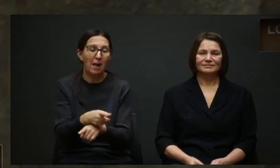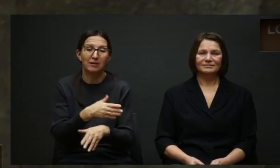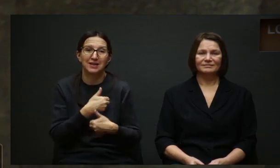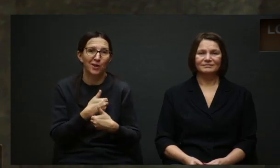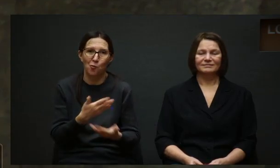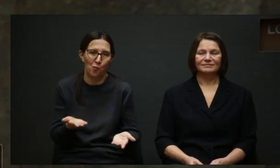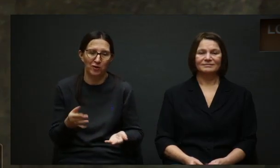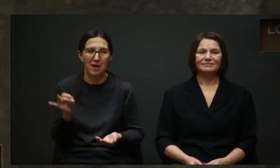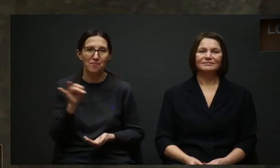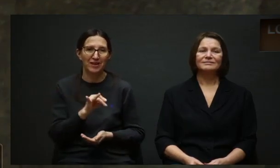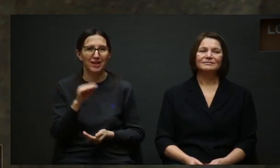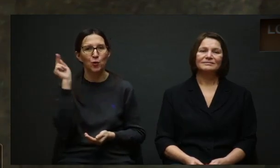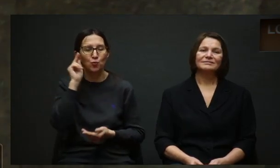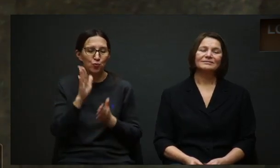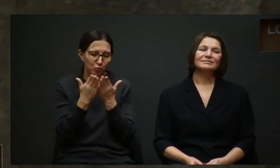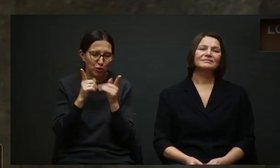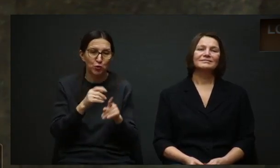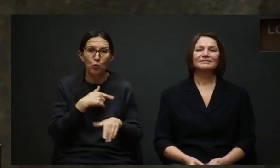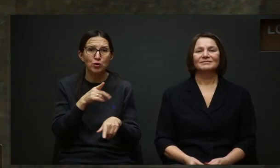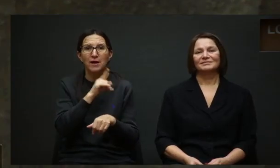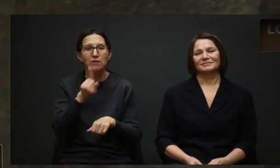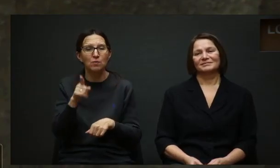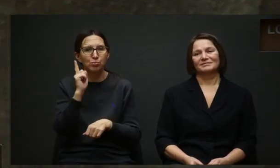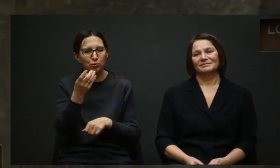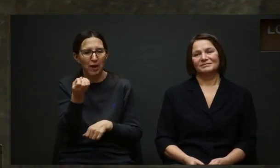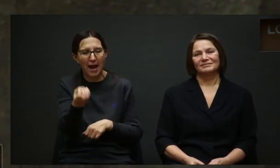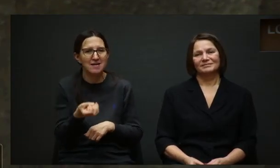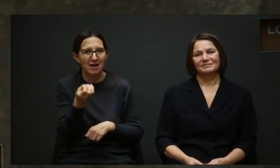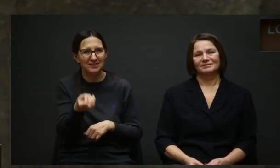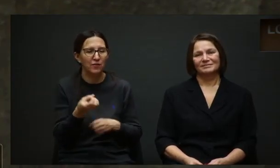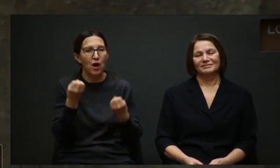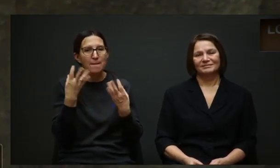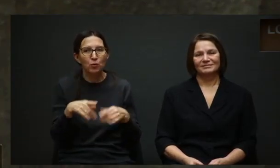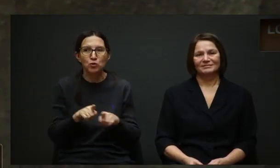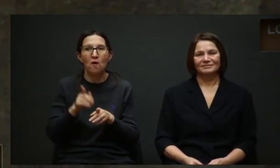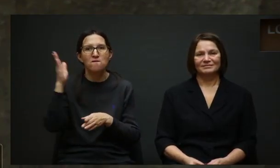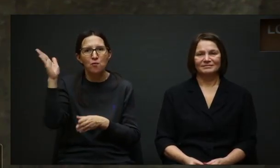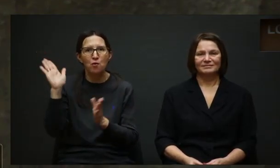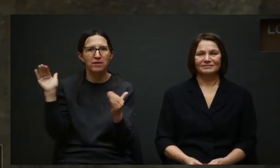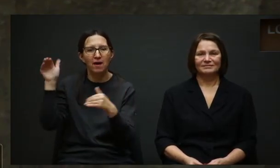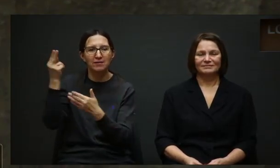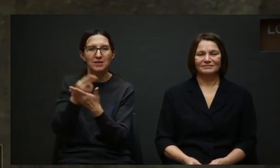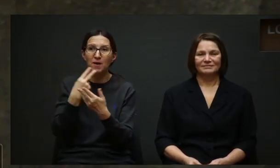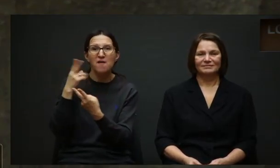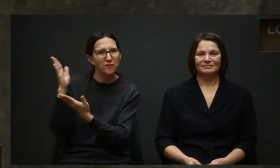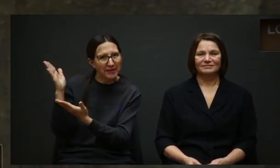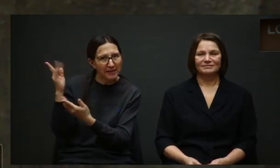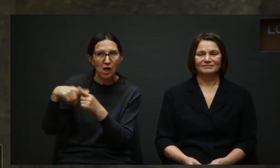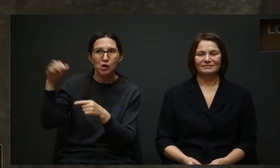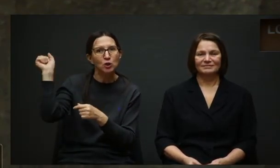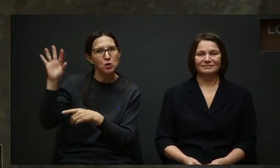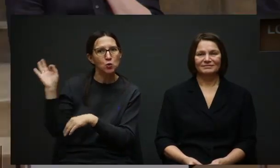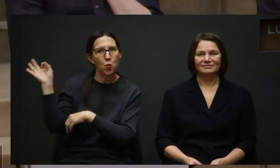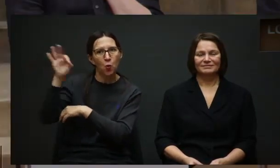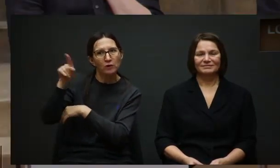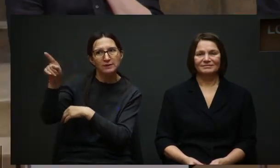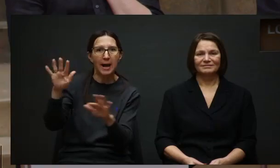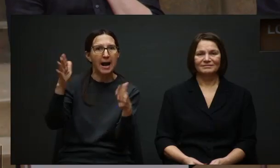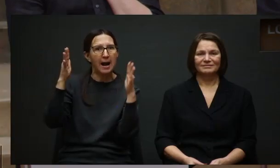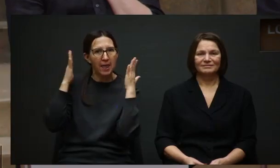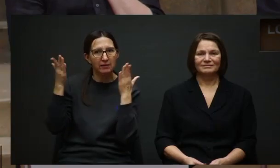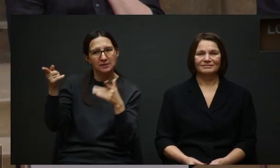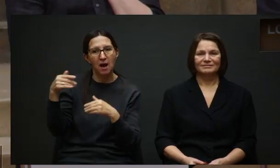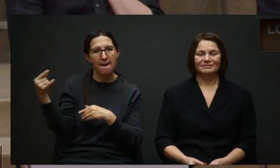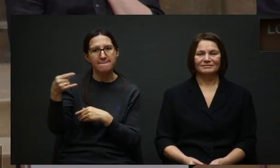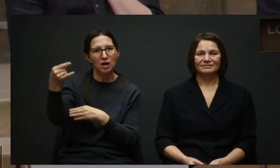угодно и учить, что хочешь. И тебе не будут рассказывать просто, что на картине изображено, видите, здесь солнце, здесь лес, а вот тут